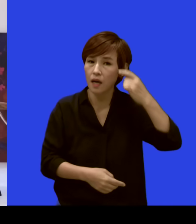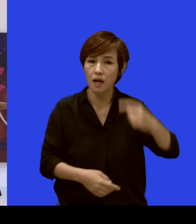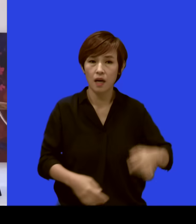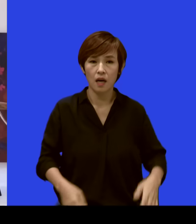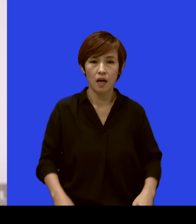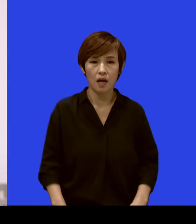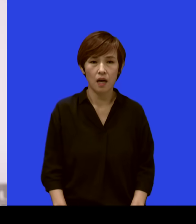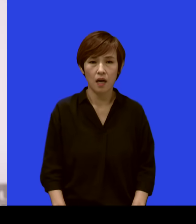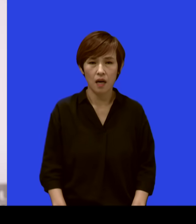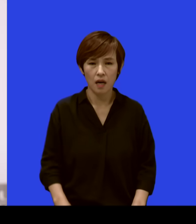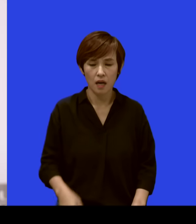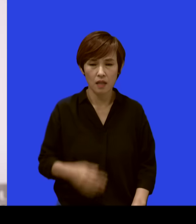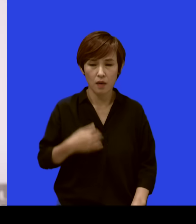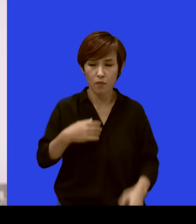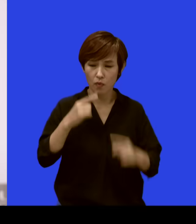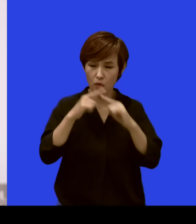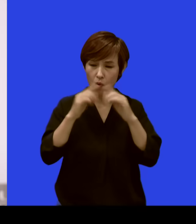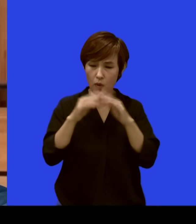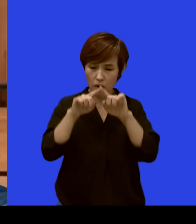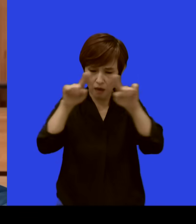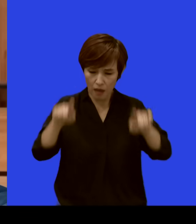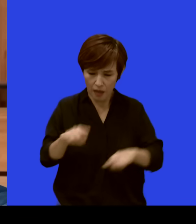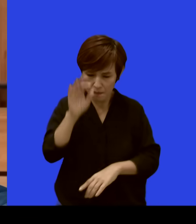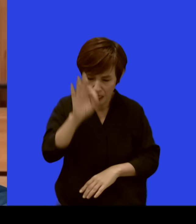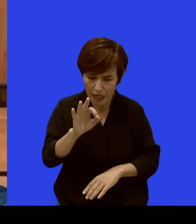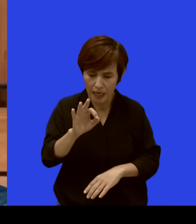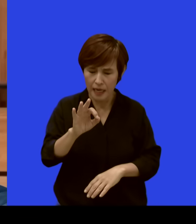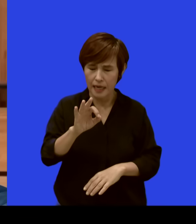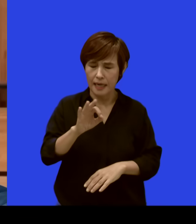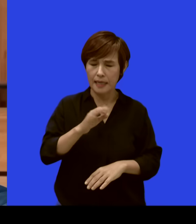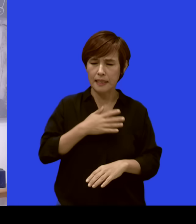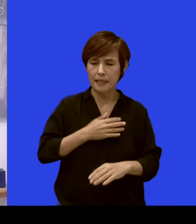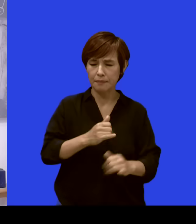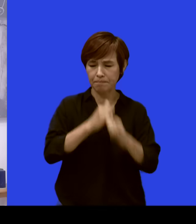주보가 밟혔어요. 그래서 목사님 저를 위해 좀 기도해 주세요.